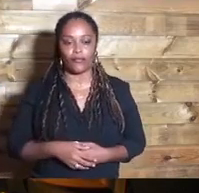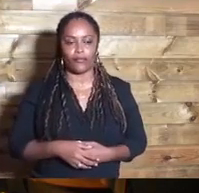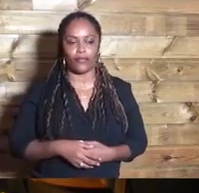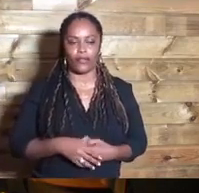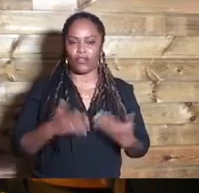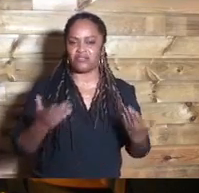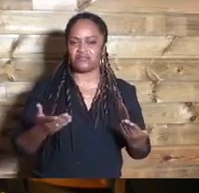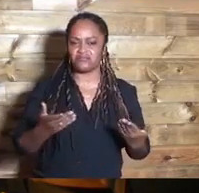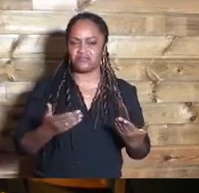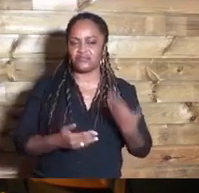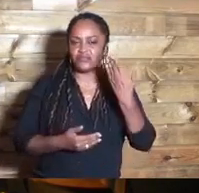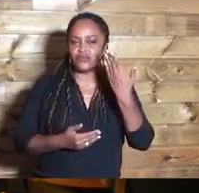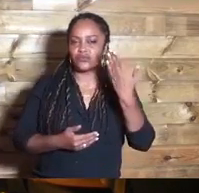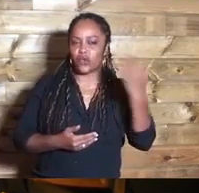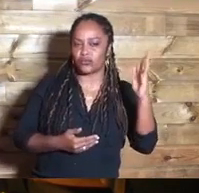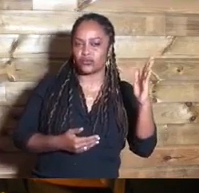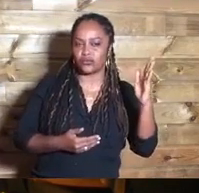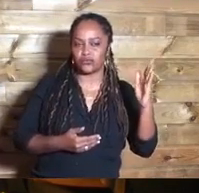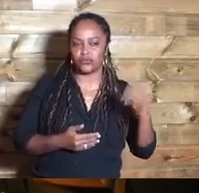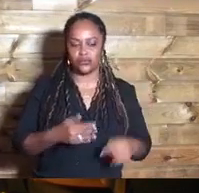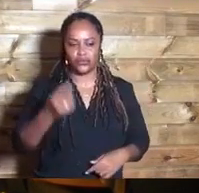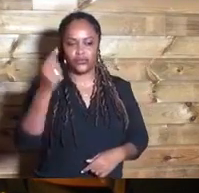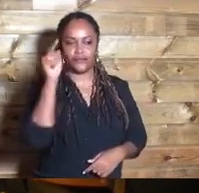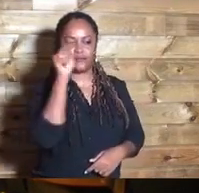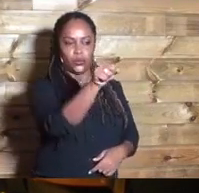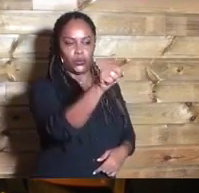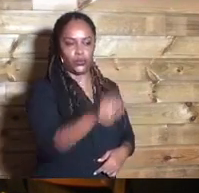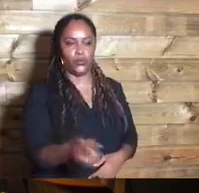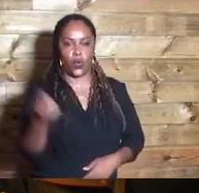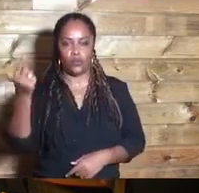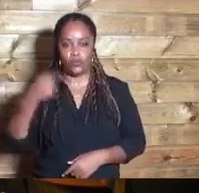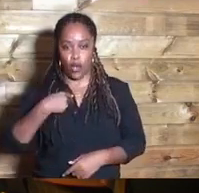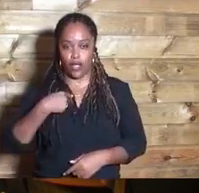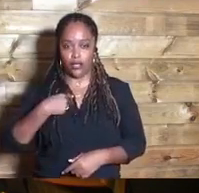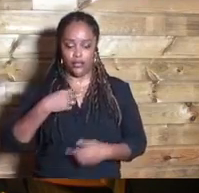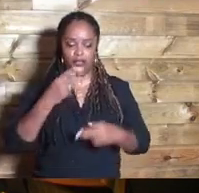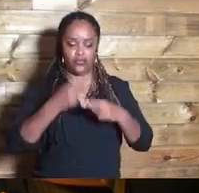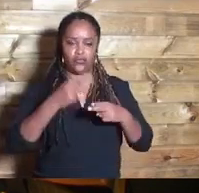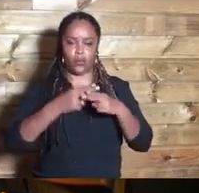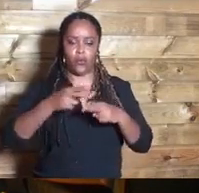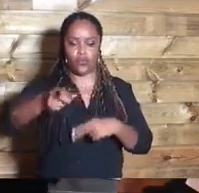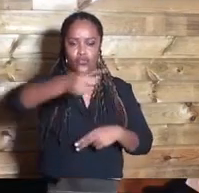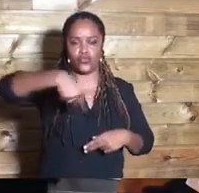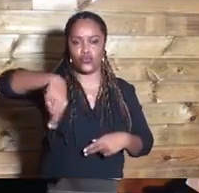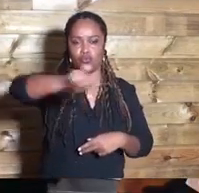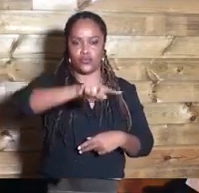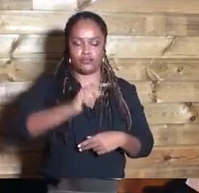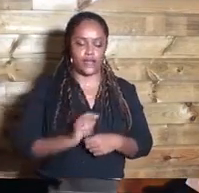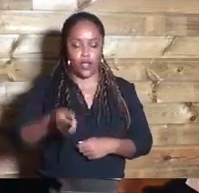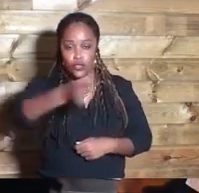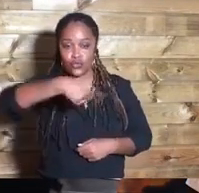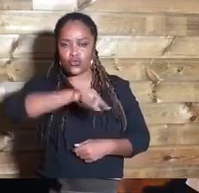On dote son sonné, on son qui a crié au vous, qui a crié au moins, on son qui a crié nous. Nous qui Guadeloupéens.